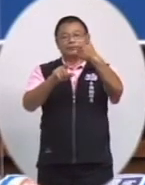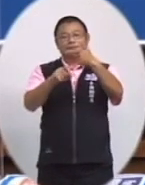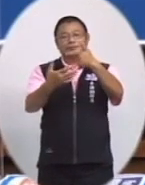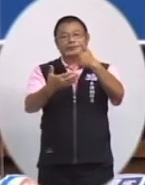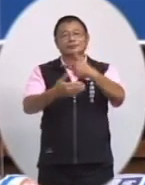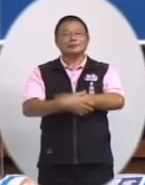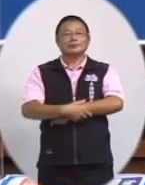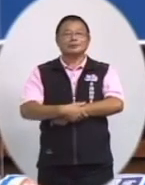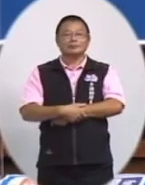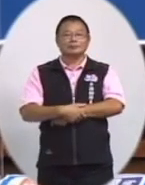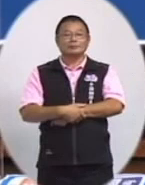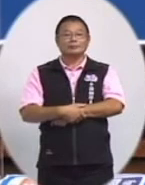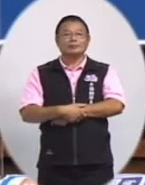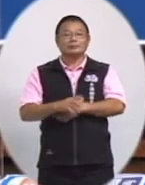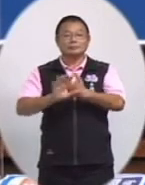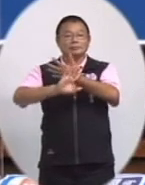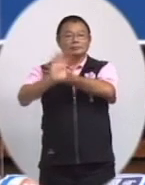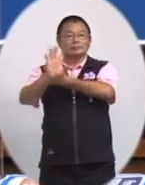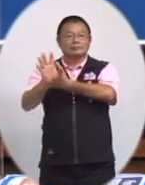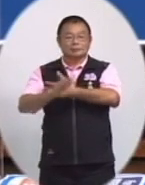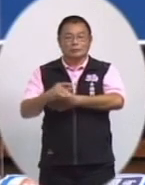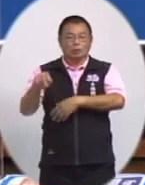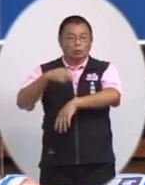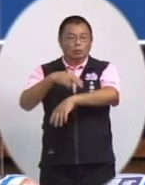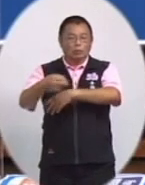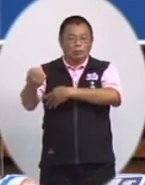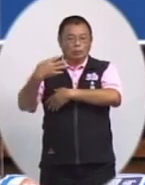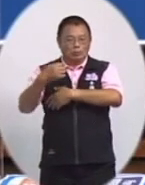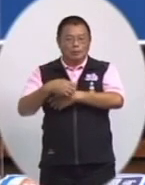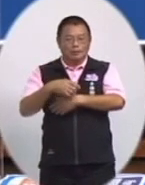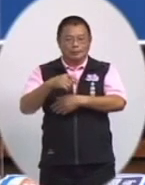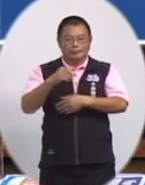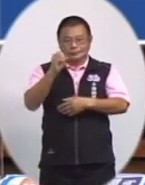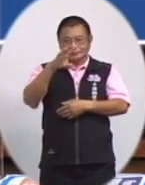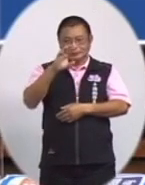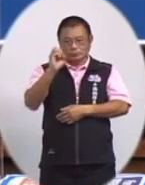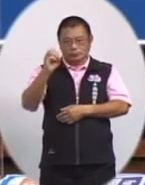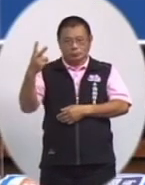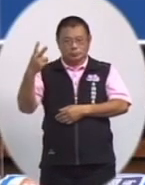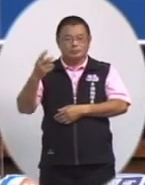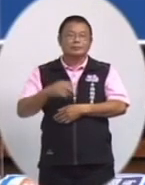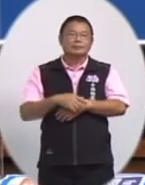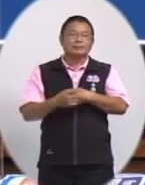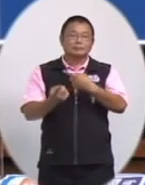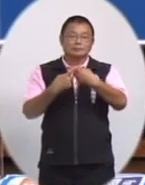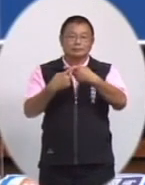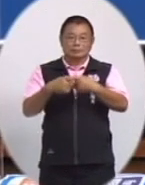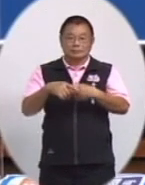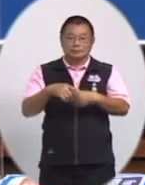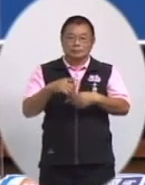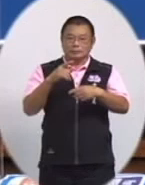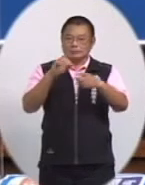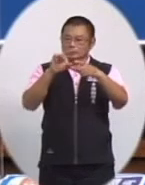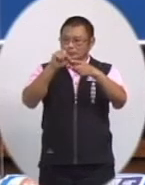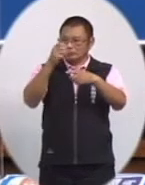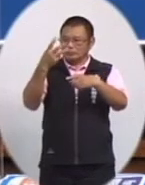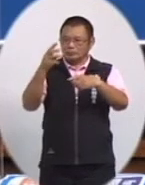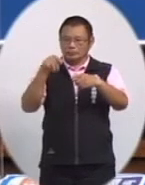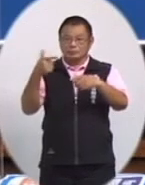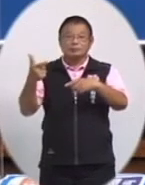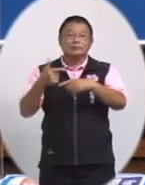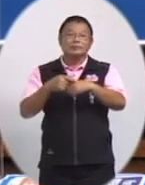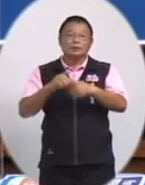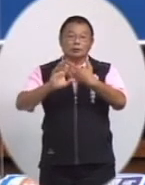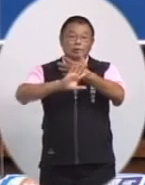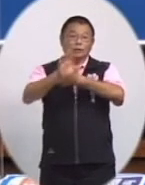号我们外县市医院通报有402个案例，那占了我们 13.6%。 我们